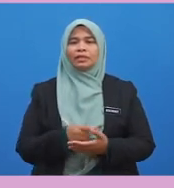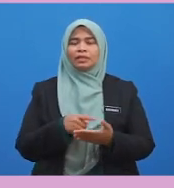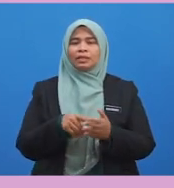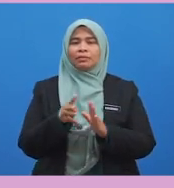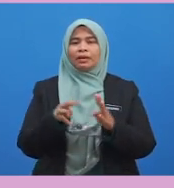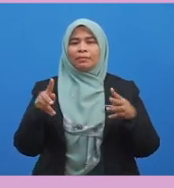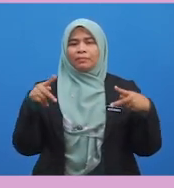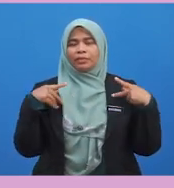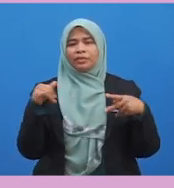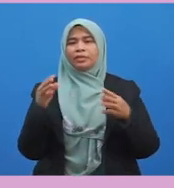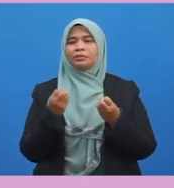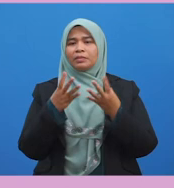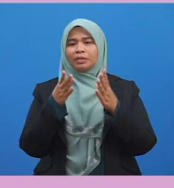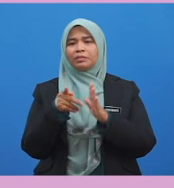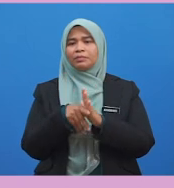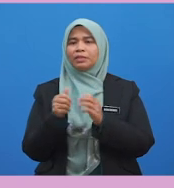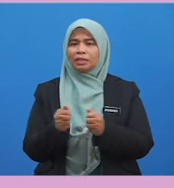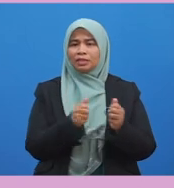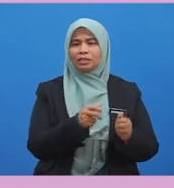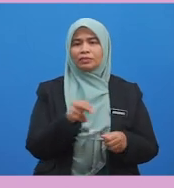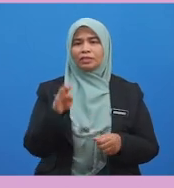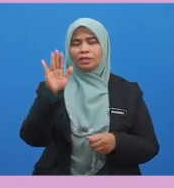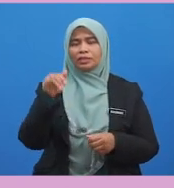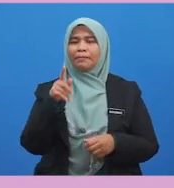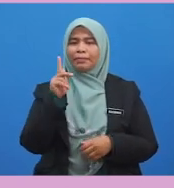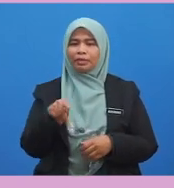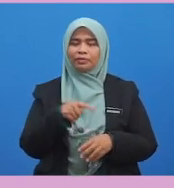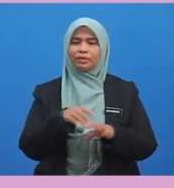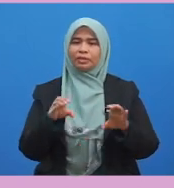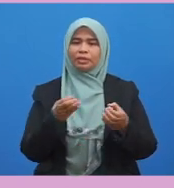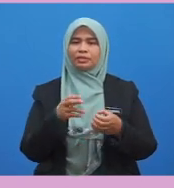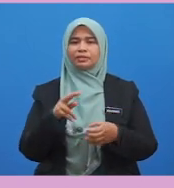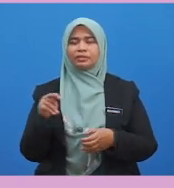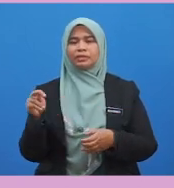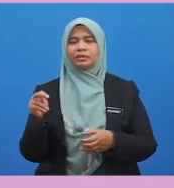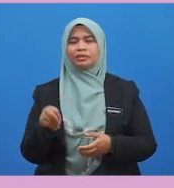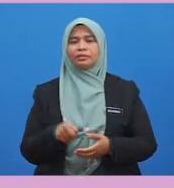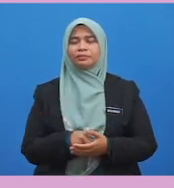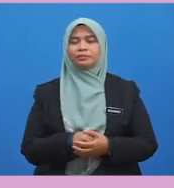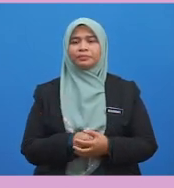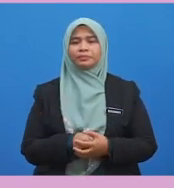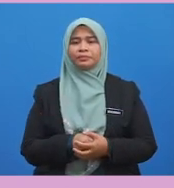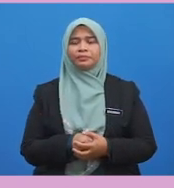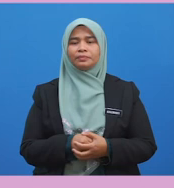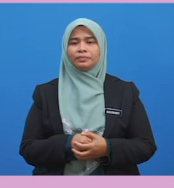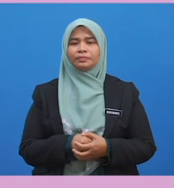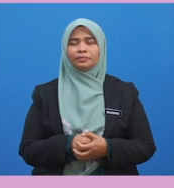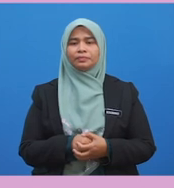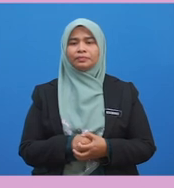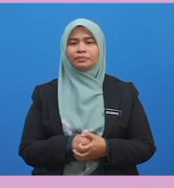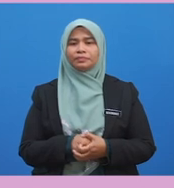Sesi ini mempunyai beberapa peraturan yang perlu dilaksanakan.